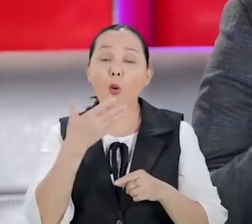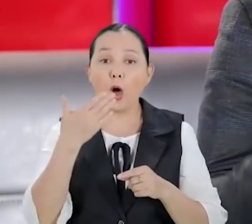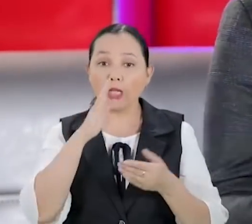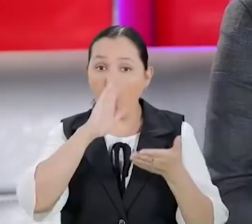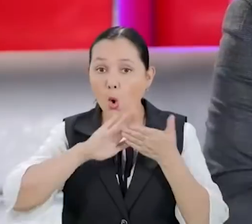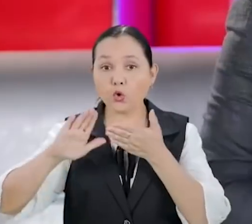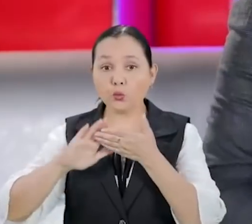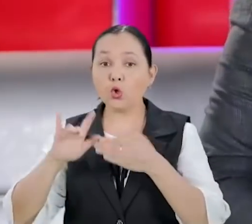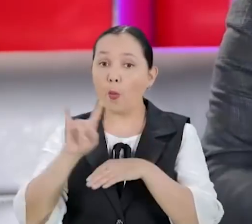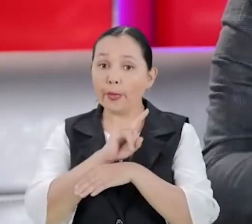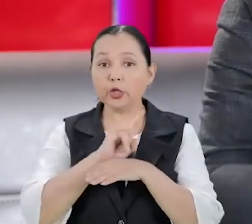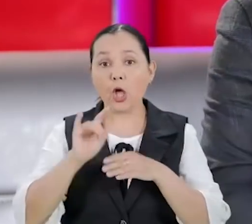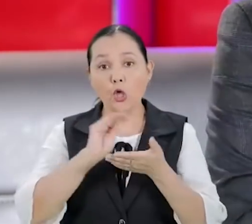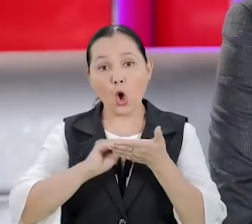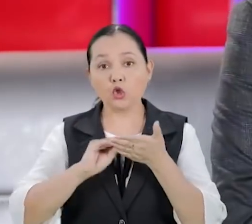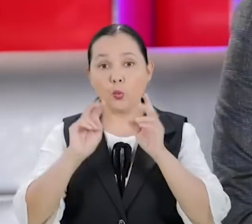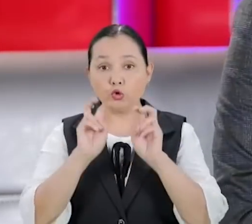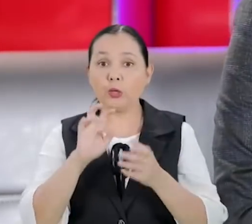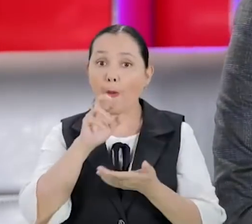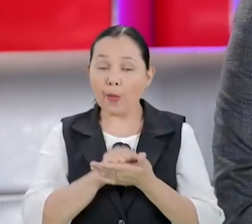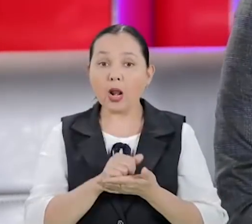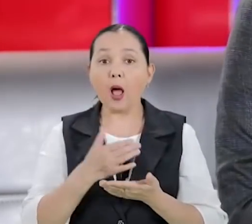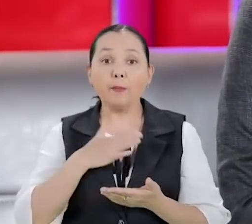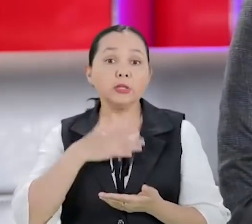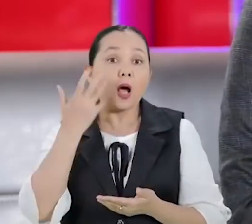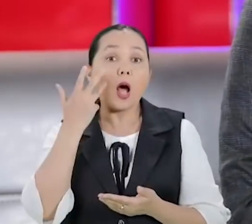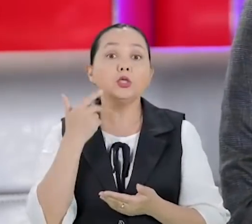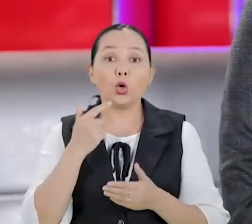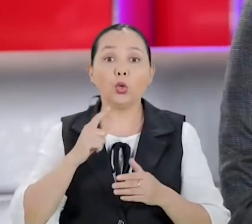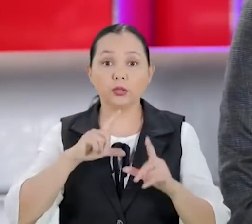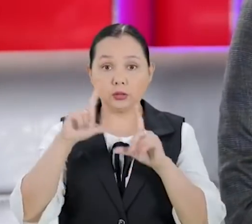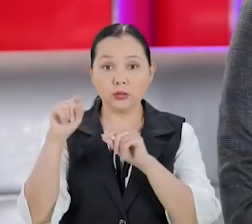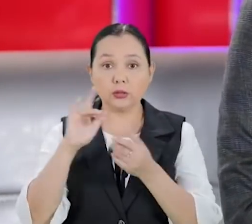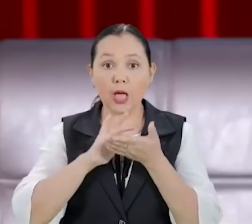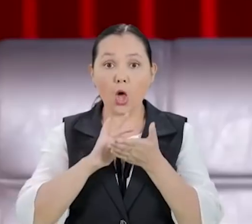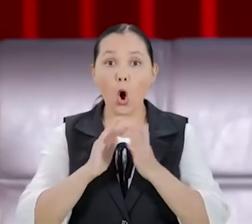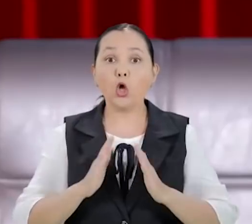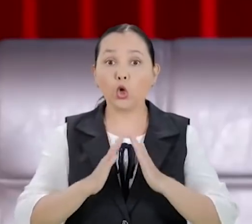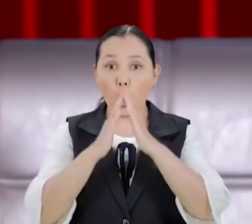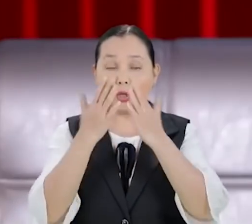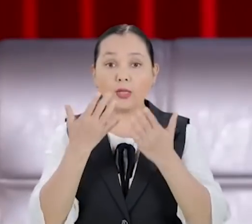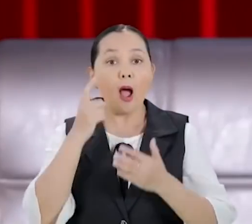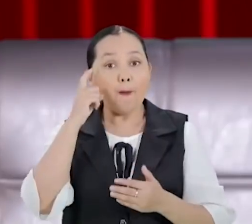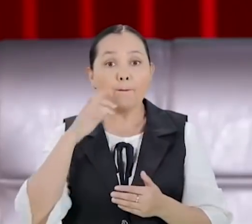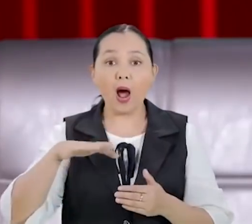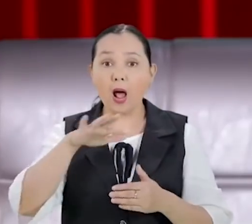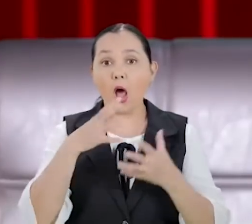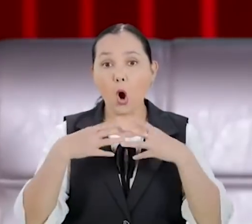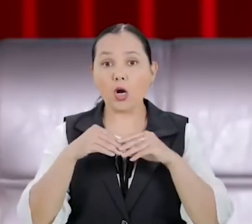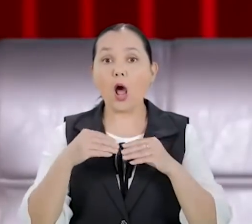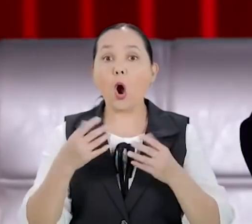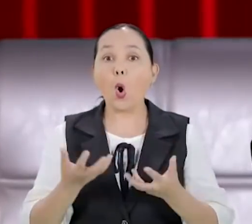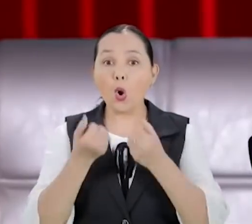ko'z bo'yamachilik uchun yozib o'tirish bilan band. Unda biz qachon koinotga sayohat qilamiz? Hattoki mahalla va